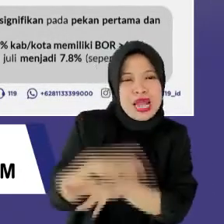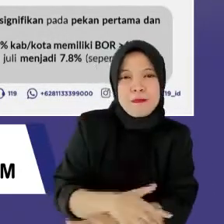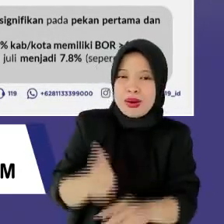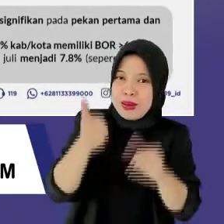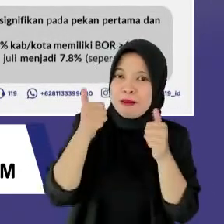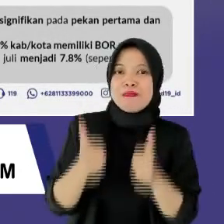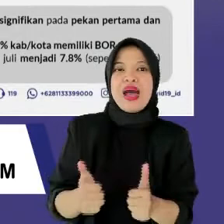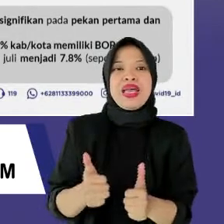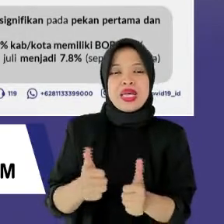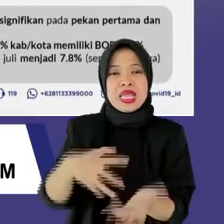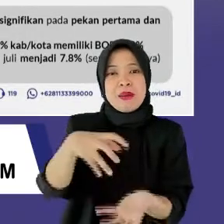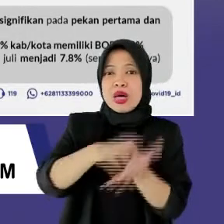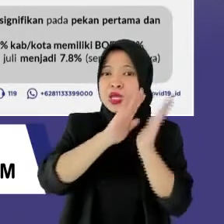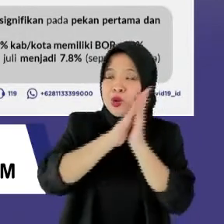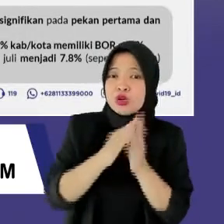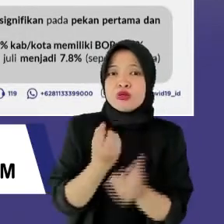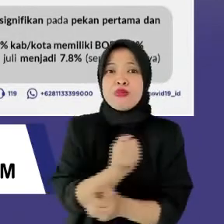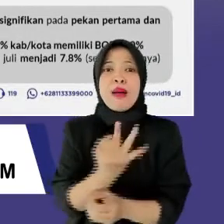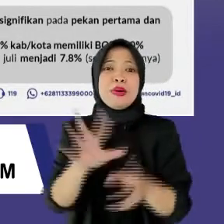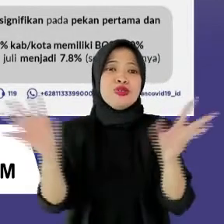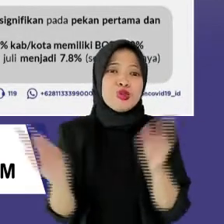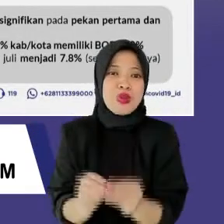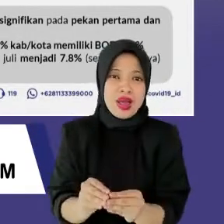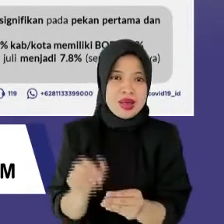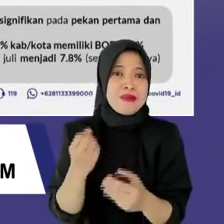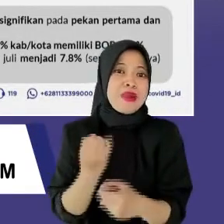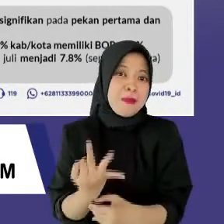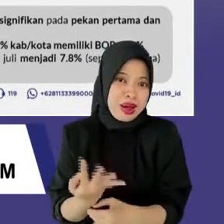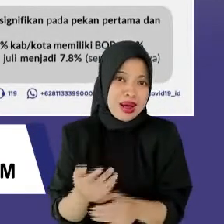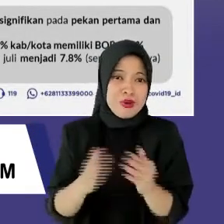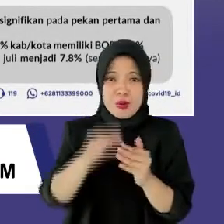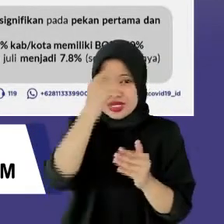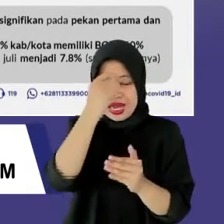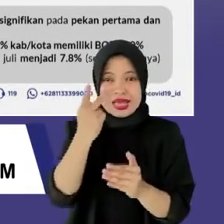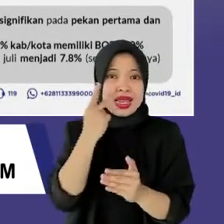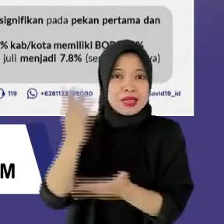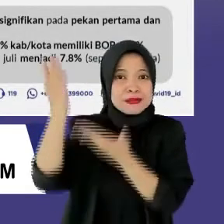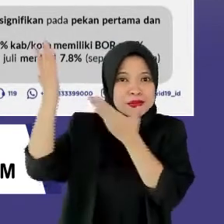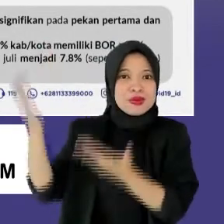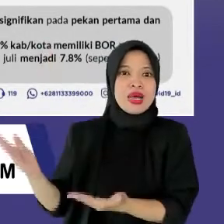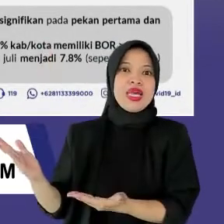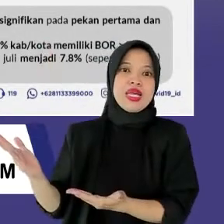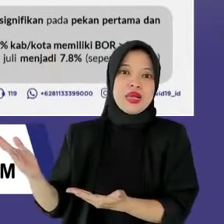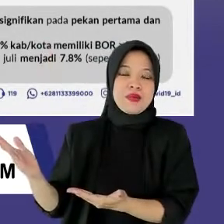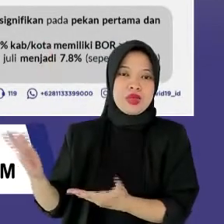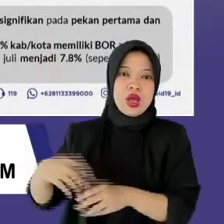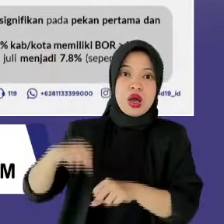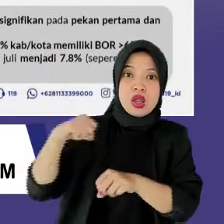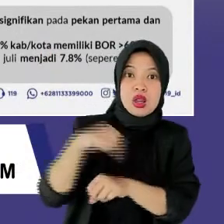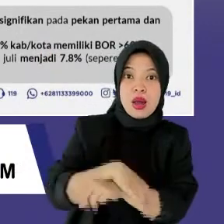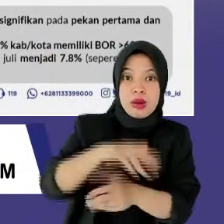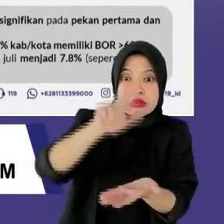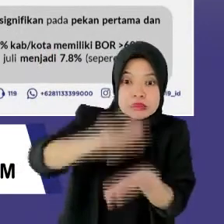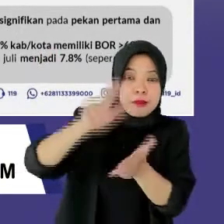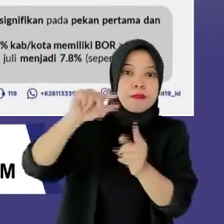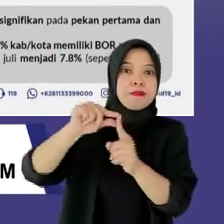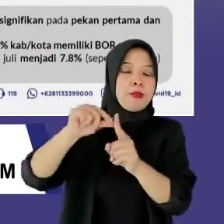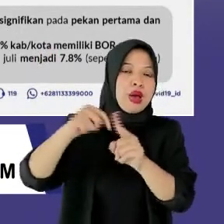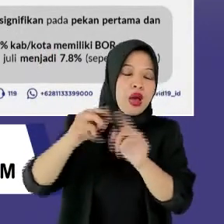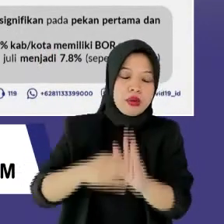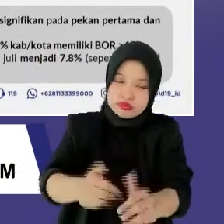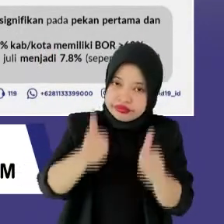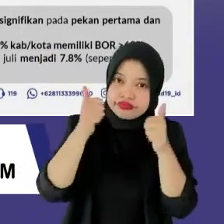berpengaruh dengan angka keterpakaian tempat tidur di rumah sakit. Nah, ini bisa kita lihat secara time series, efeknya tadi sedemikian